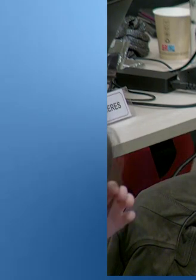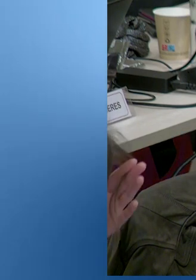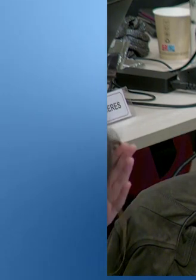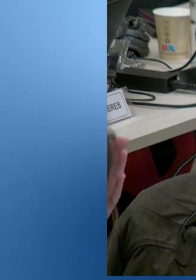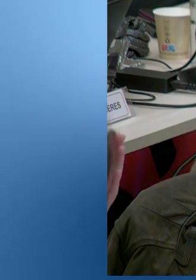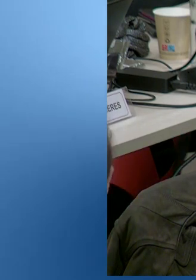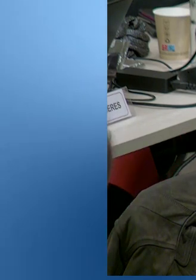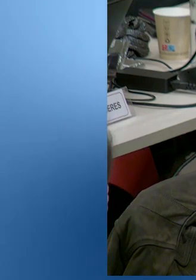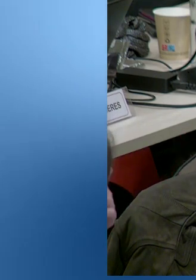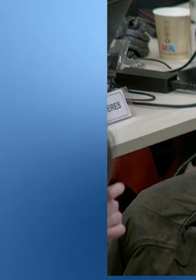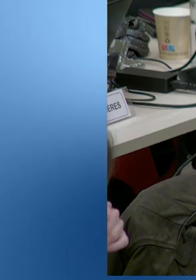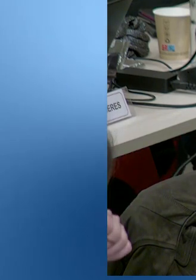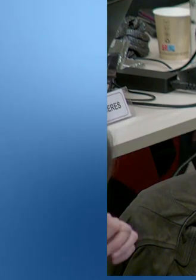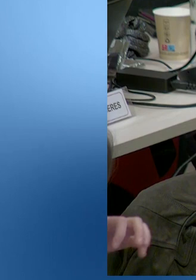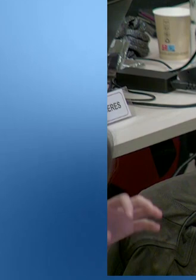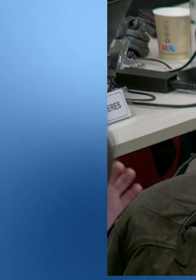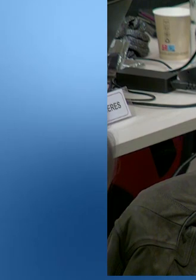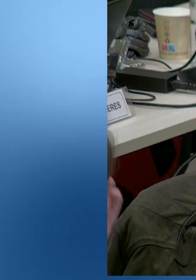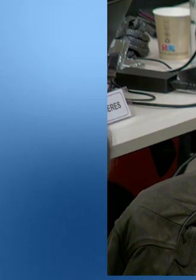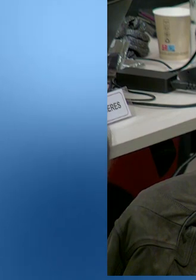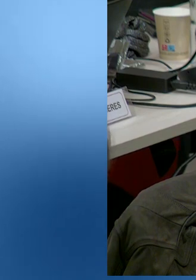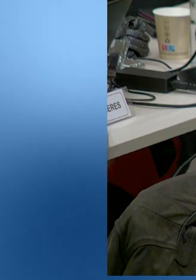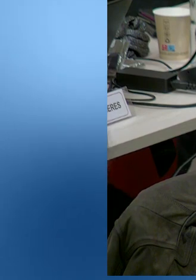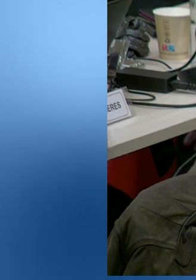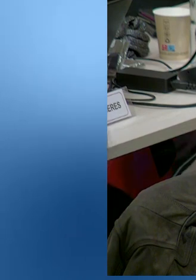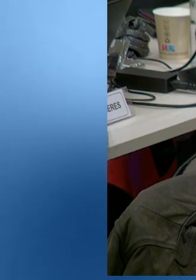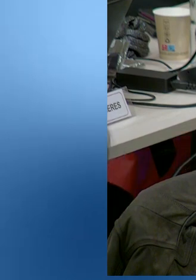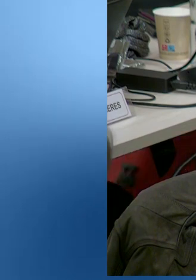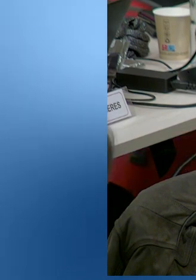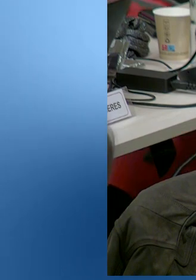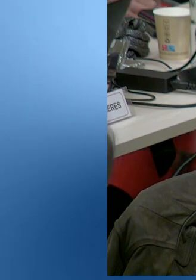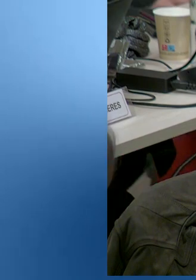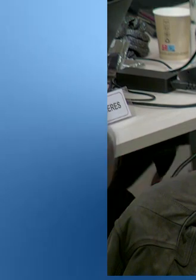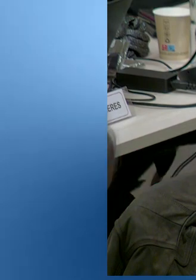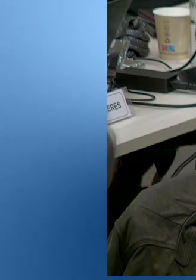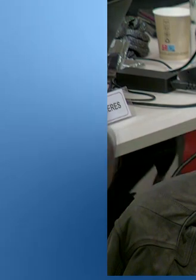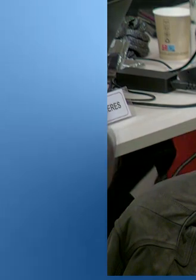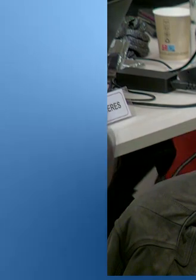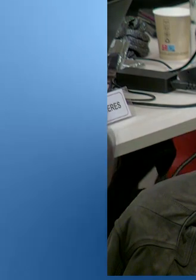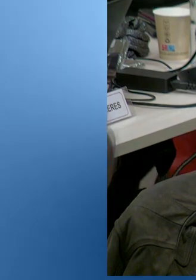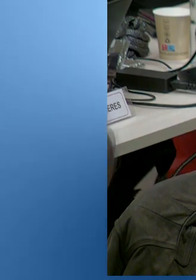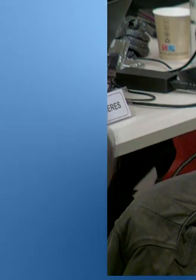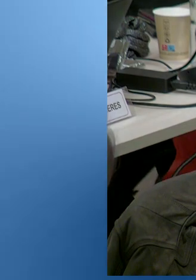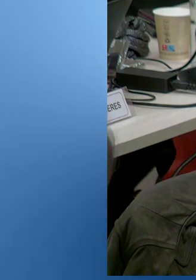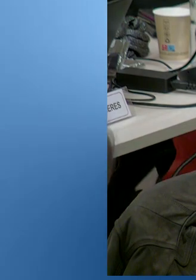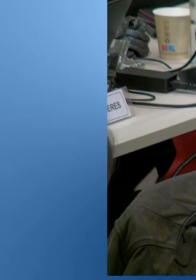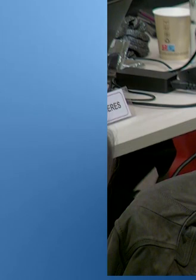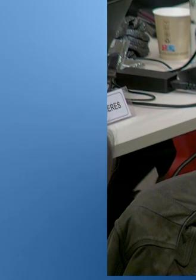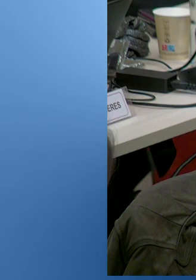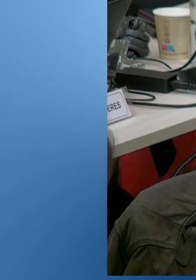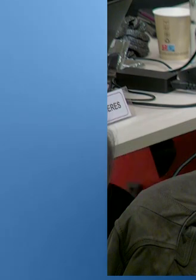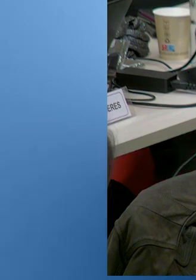élaboré collectivement et au devoir d'équité que nous devons entre toutes les commerçants qui ont candidaté à ce marché de